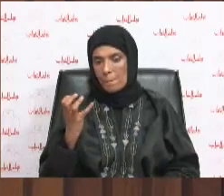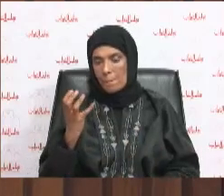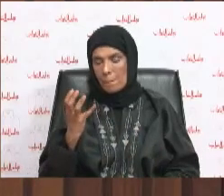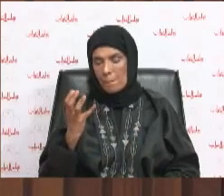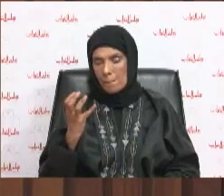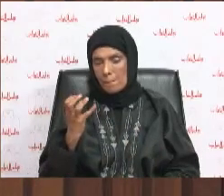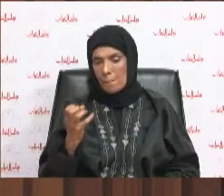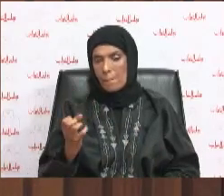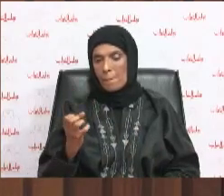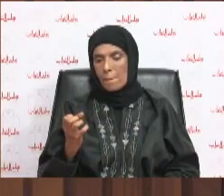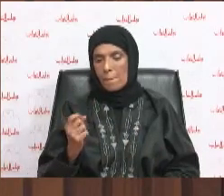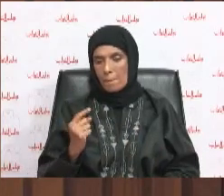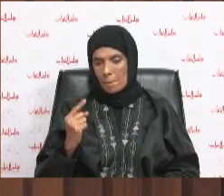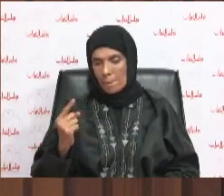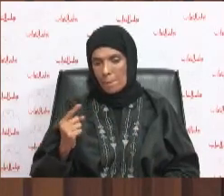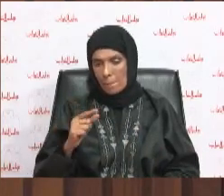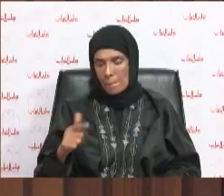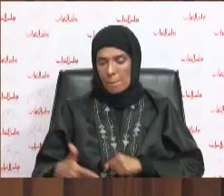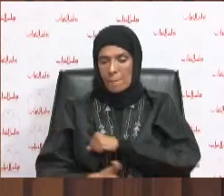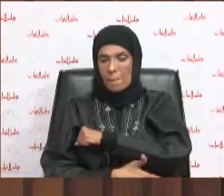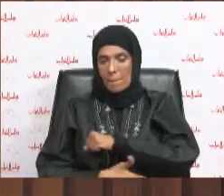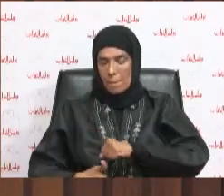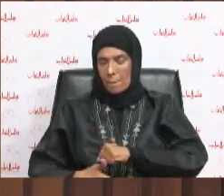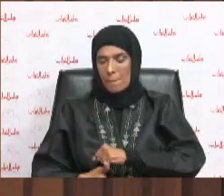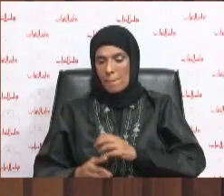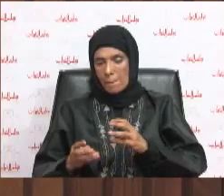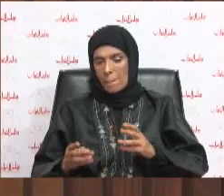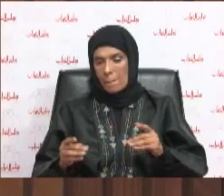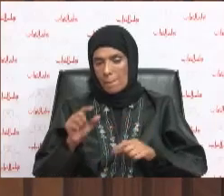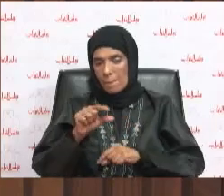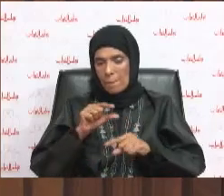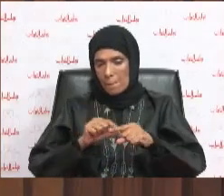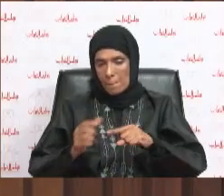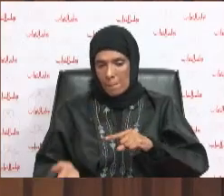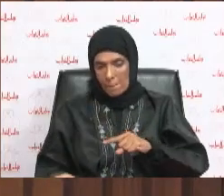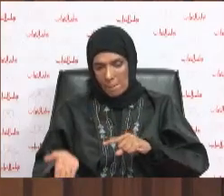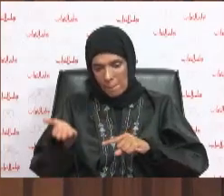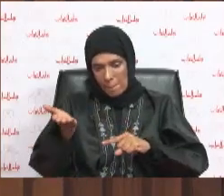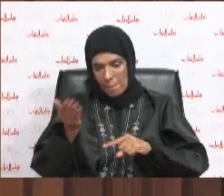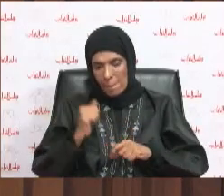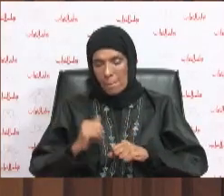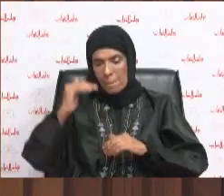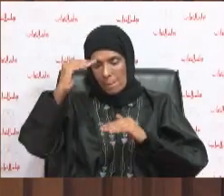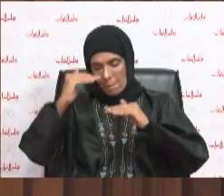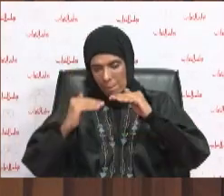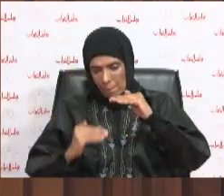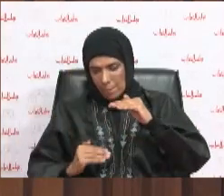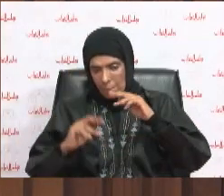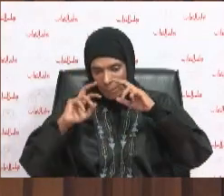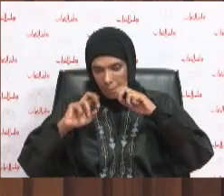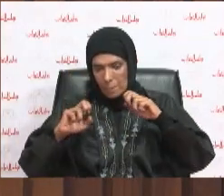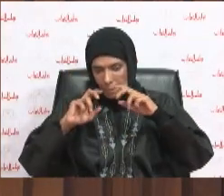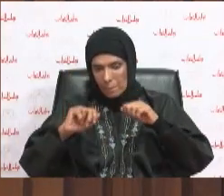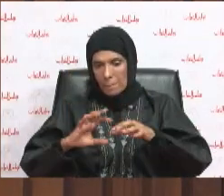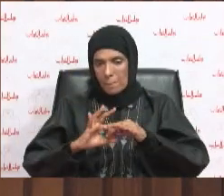سلعة بصورة أسبوعية، مع احتساب نسبة الارتفاع أو الانخفاض فيها بالبحث